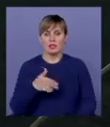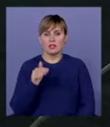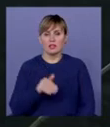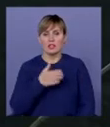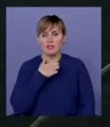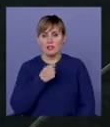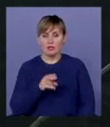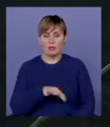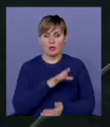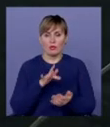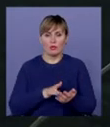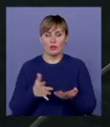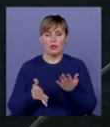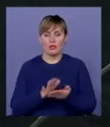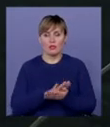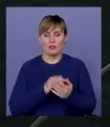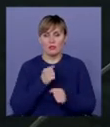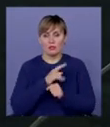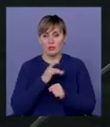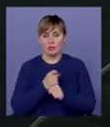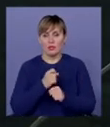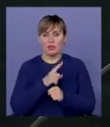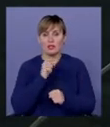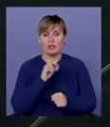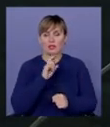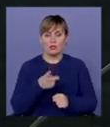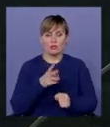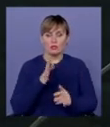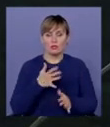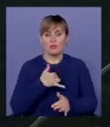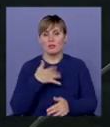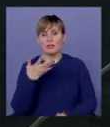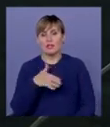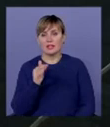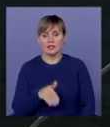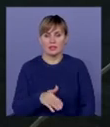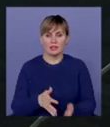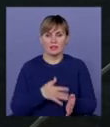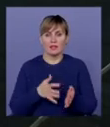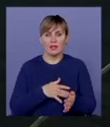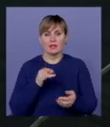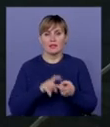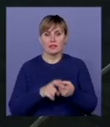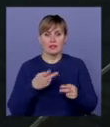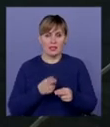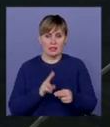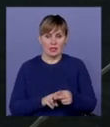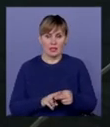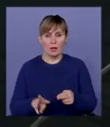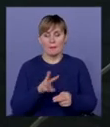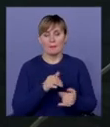по городу. Если ничего не будем делать, за два года мы дойдем до 50 тысяч. В связи с этим мы